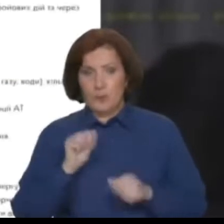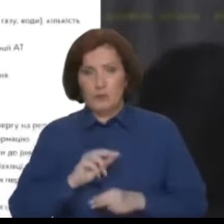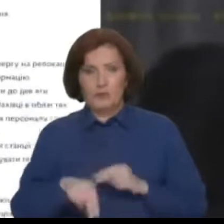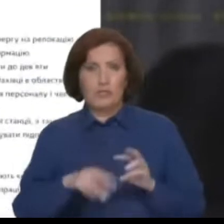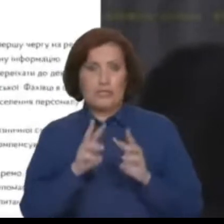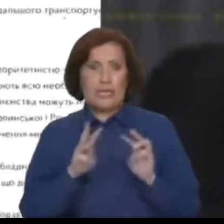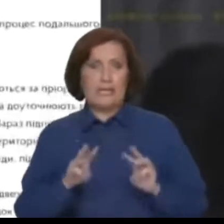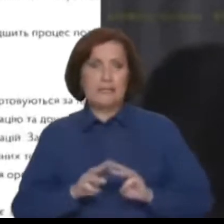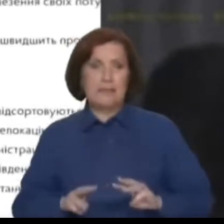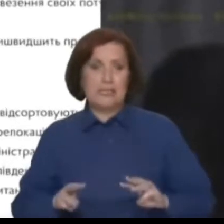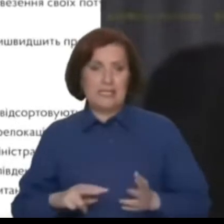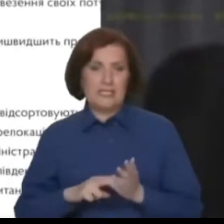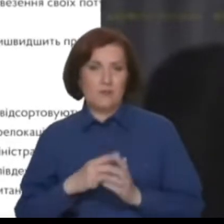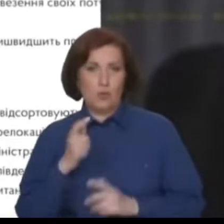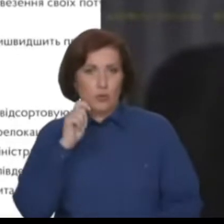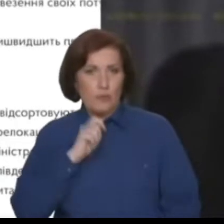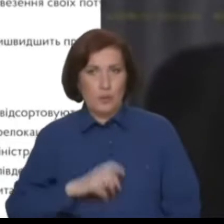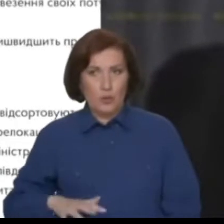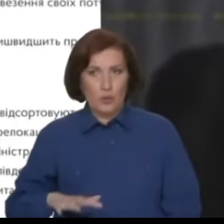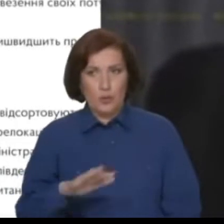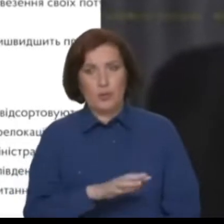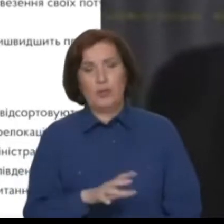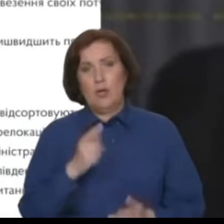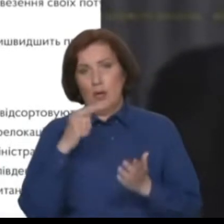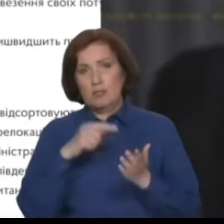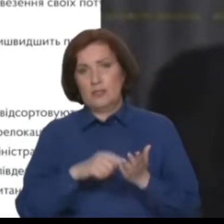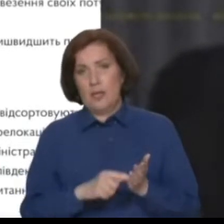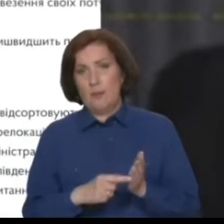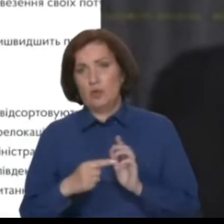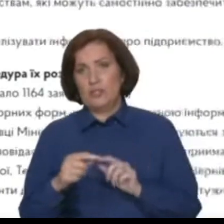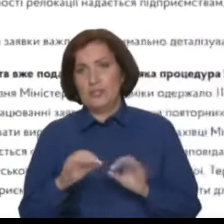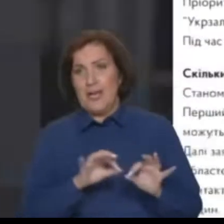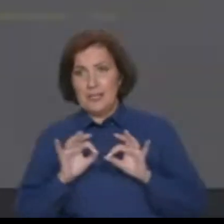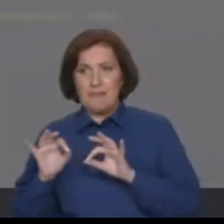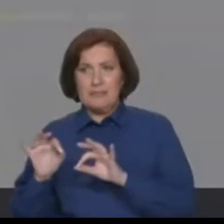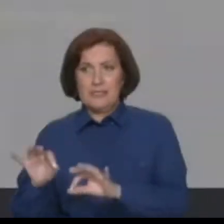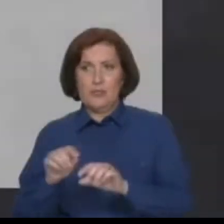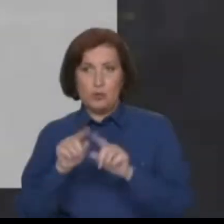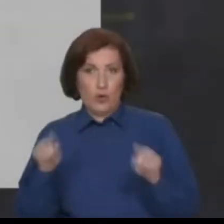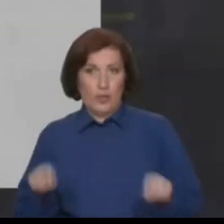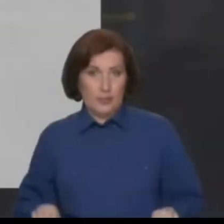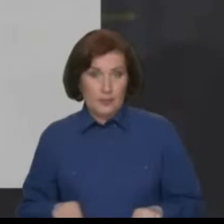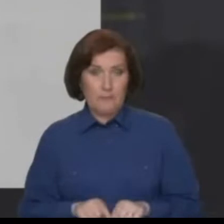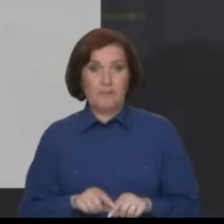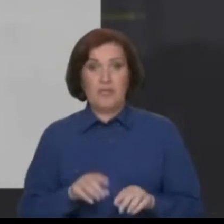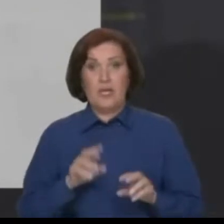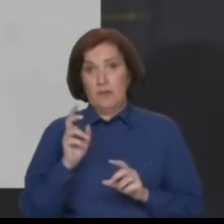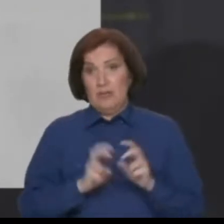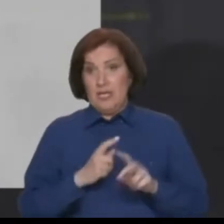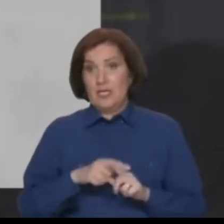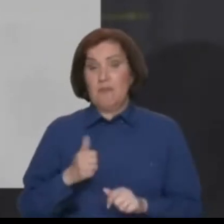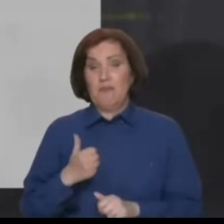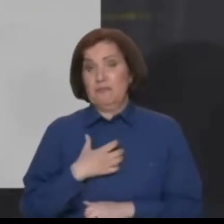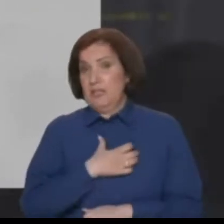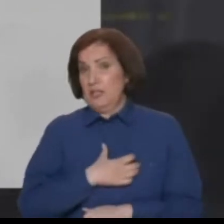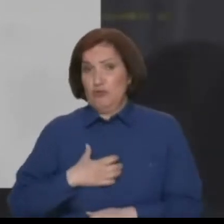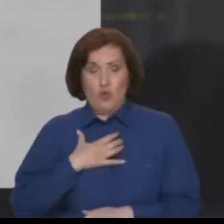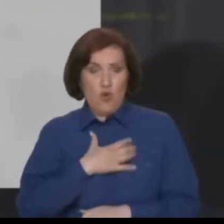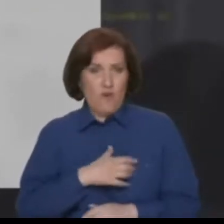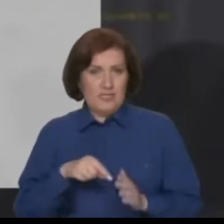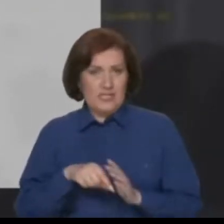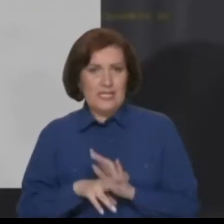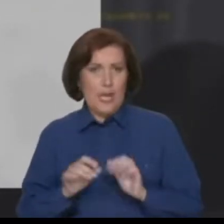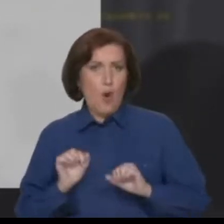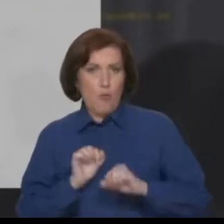через сайт Міністерства економіки України, перейшовши за посиланням із їх сторінки. Для тих підприємств, які мають першочергове значення для